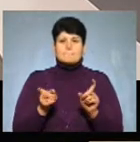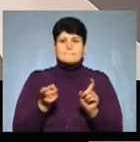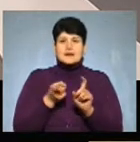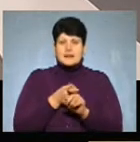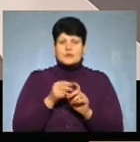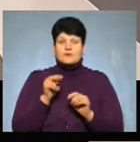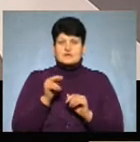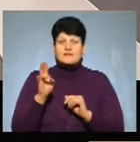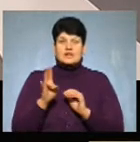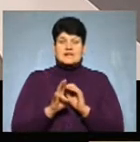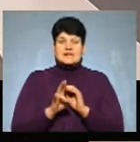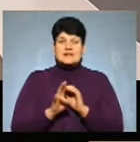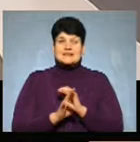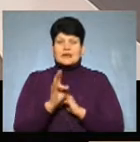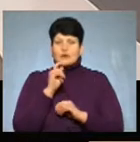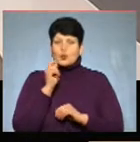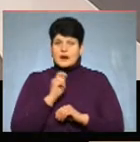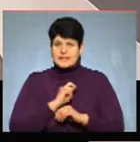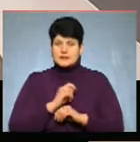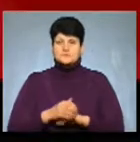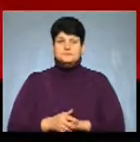приєднання до Православної церкви України.